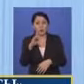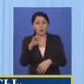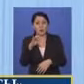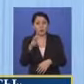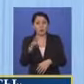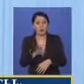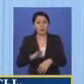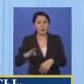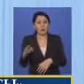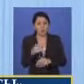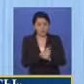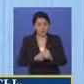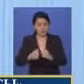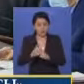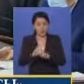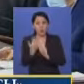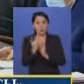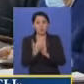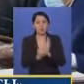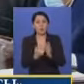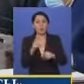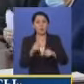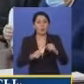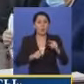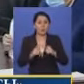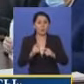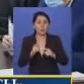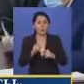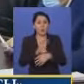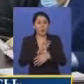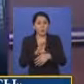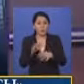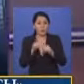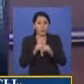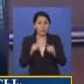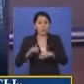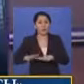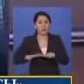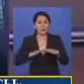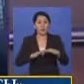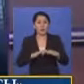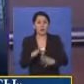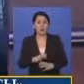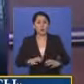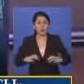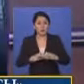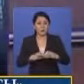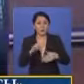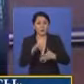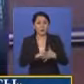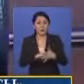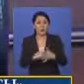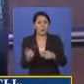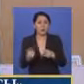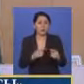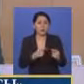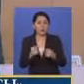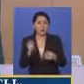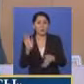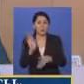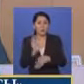Алматы және Түркістан облыстары көш бастап тұр. Бағдарлама отандық өндірісті дамытудың инвестициялық құралына айналуы тиіс. Себебі